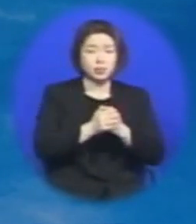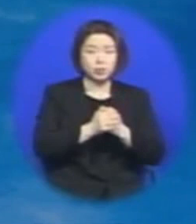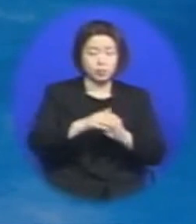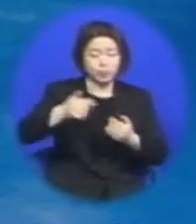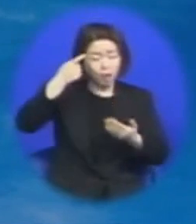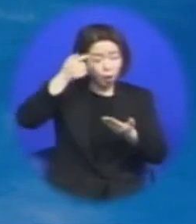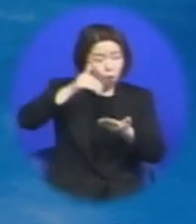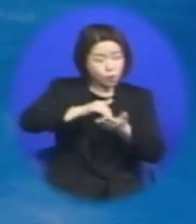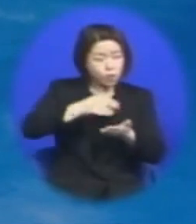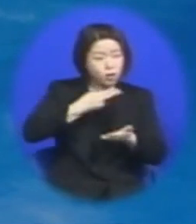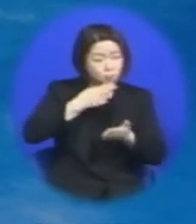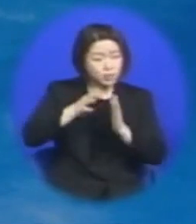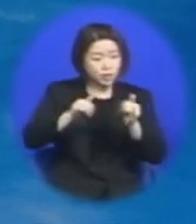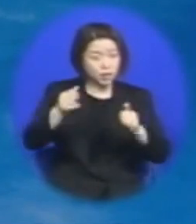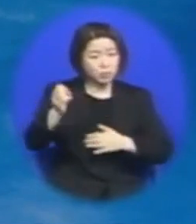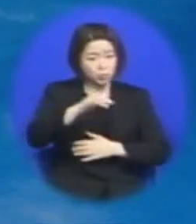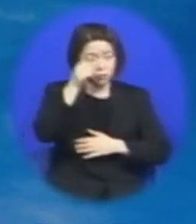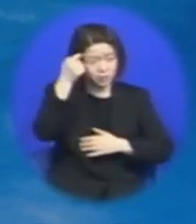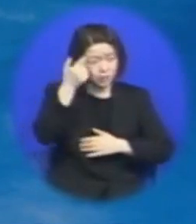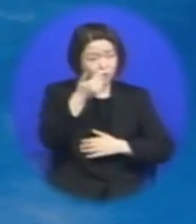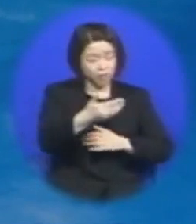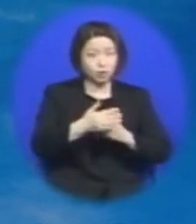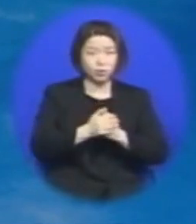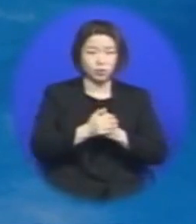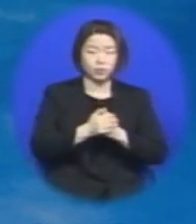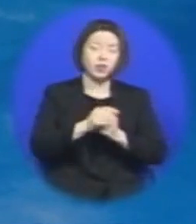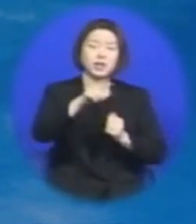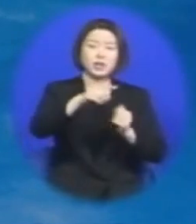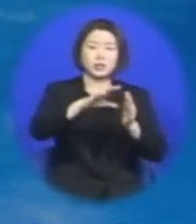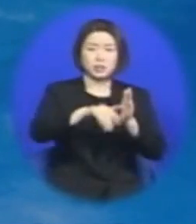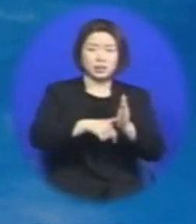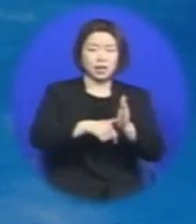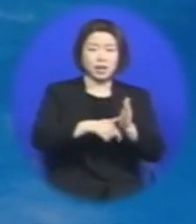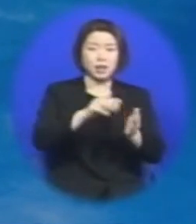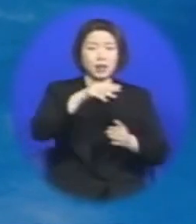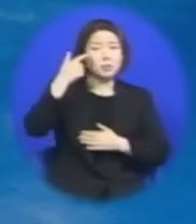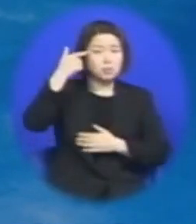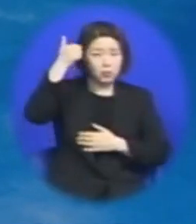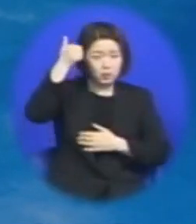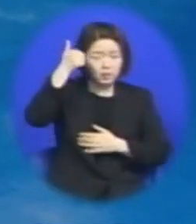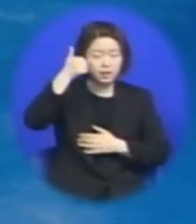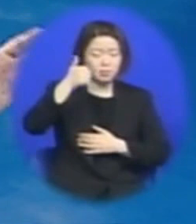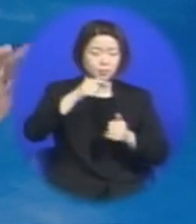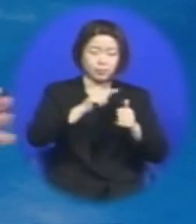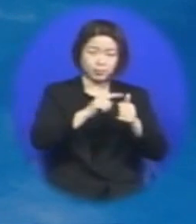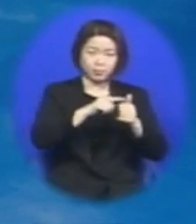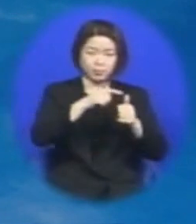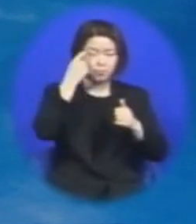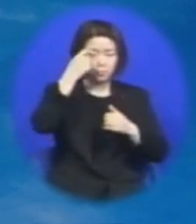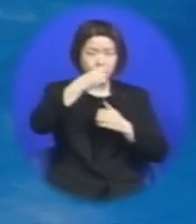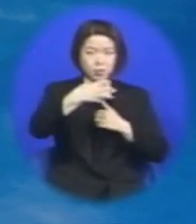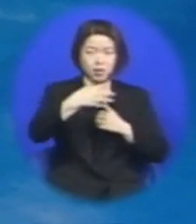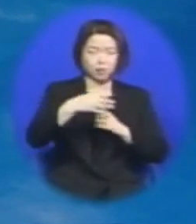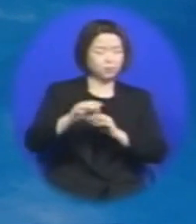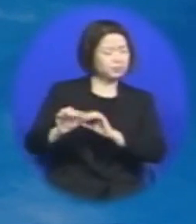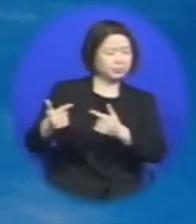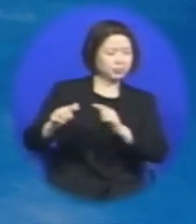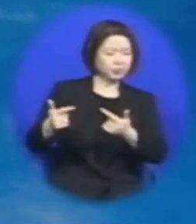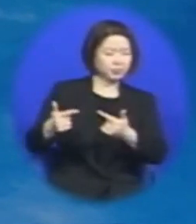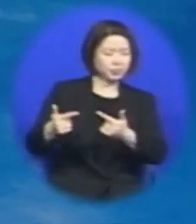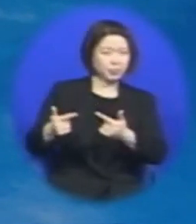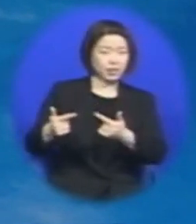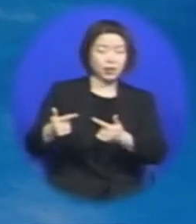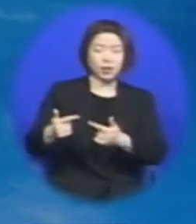또 있겠습니까 그랬는데 그때 빌리 그리한 목사님이 극구 부인했습니다